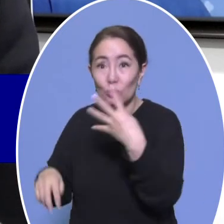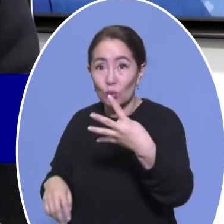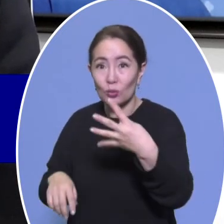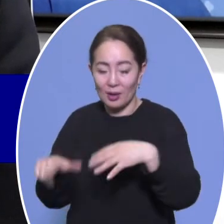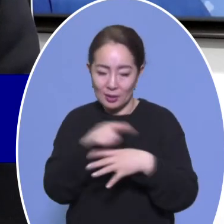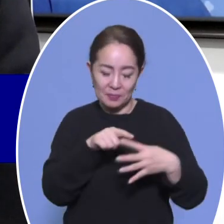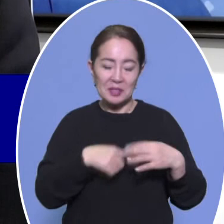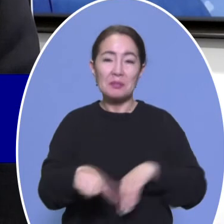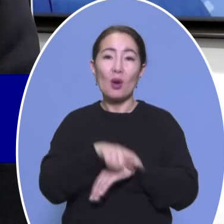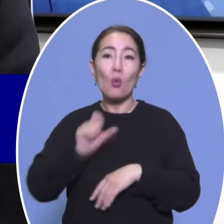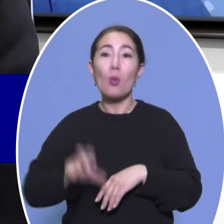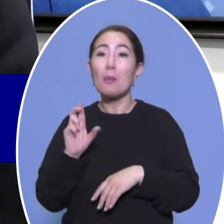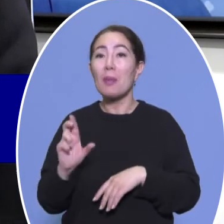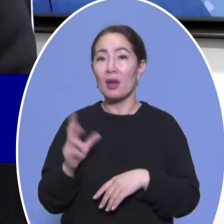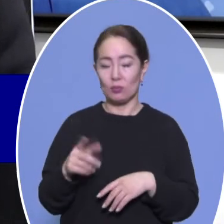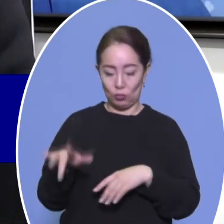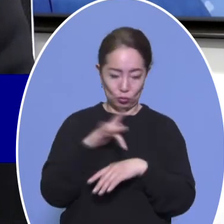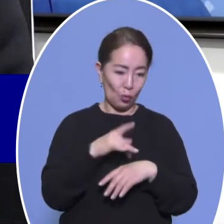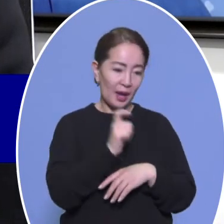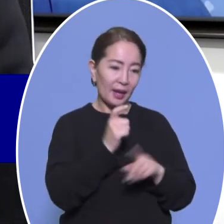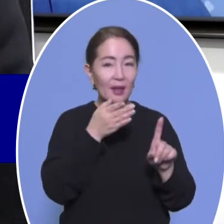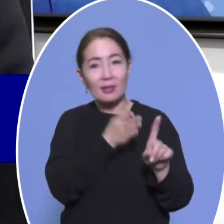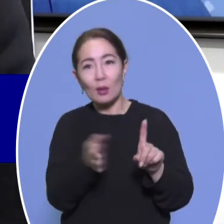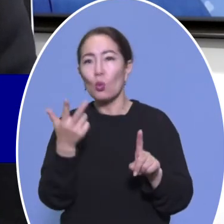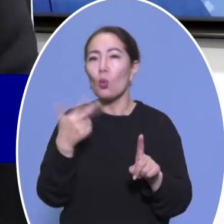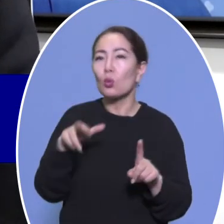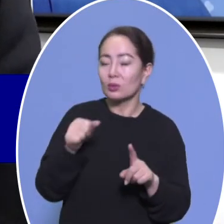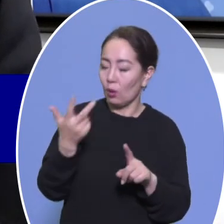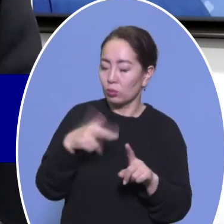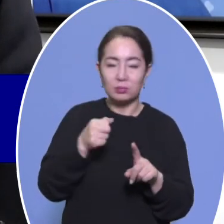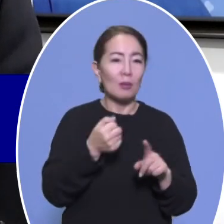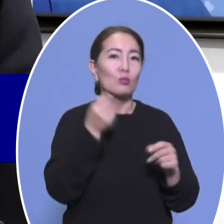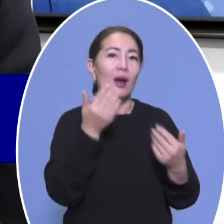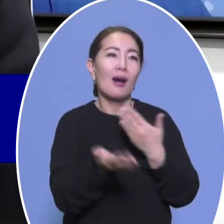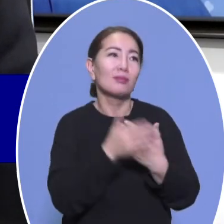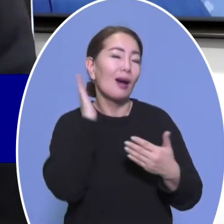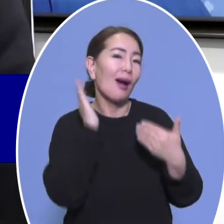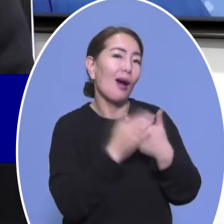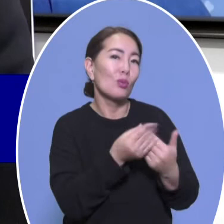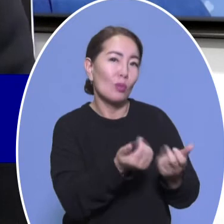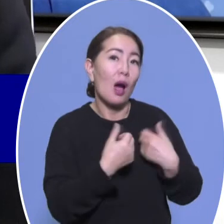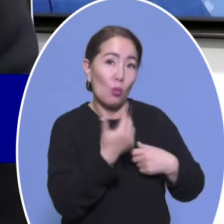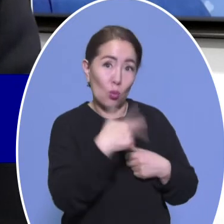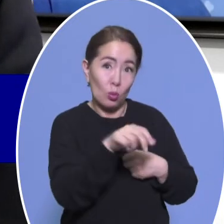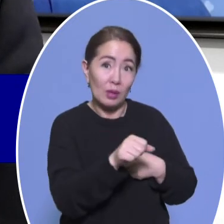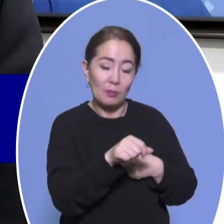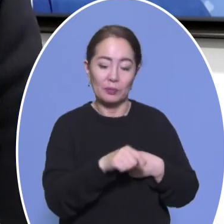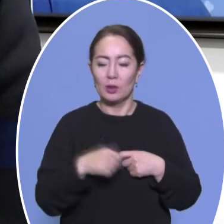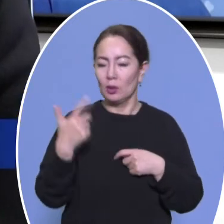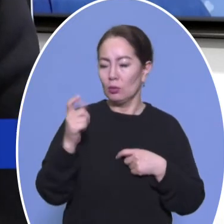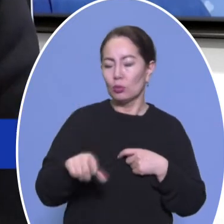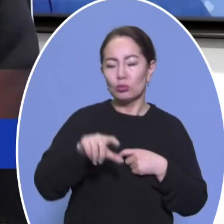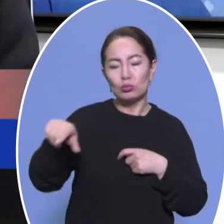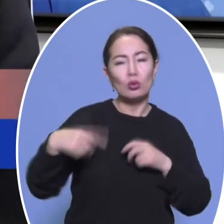явуулахад мэрэгчлэлтэн Б тус төвийн мэрэгчлэлтэй хээгэр дамжуулан 3 удаагийн үйлдэлээр ахуул авсан. За, мөн уу